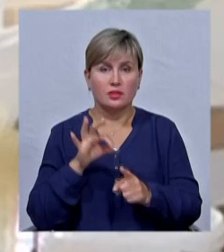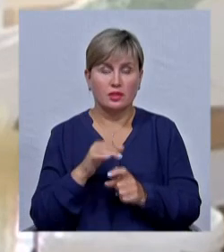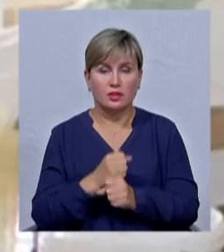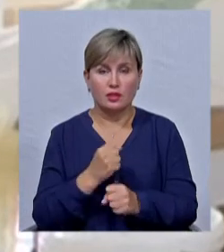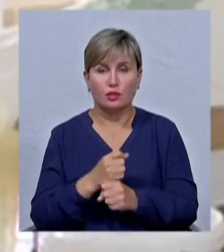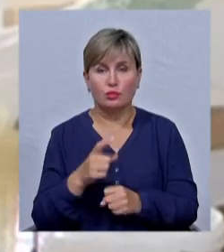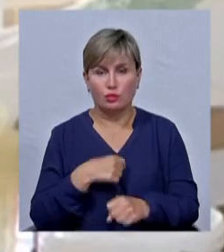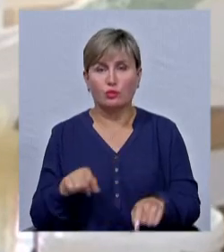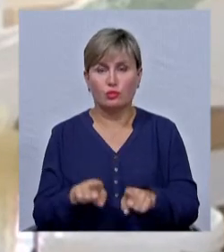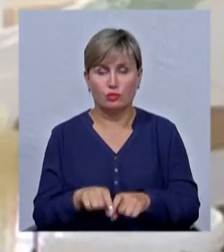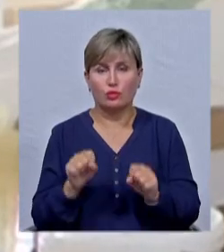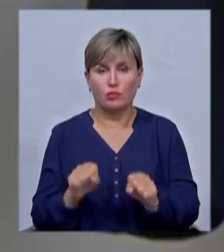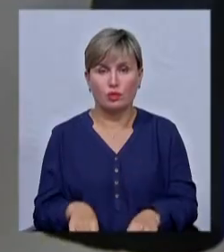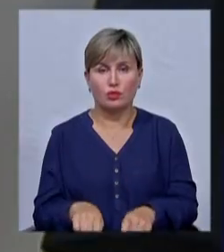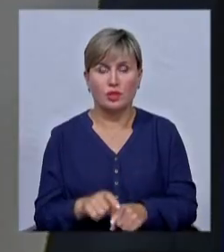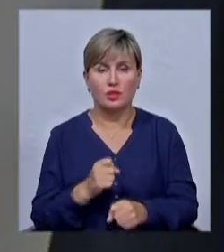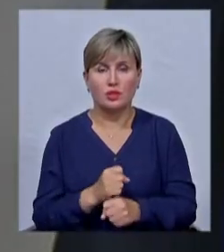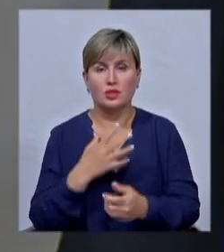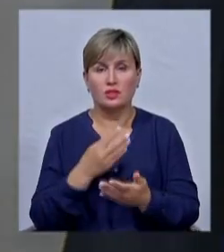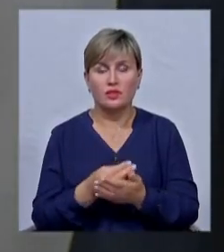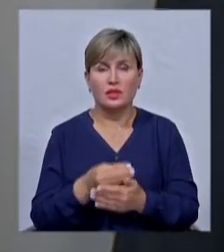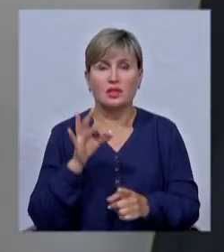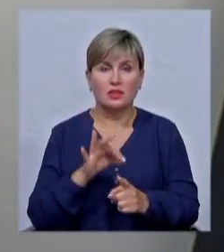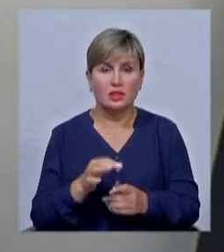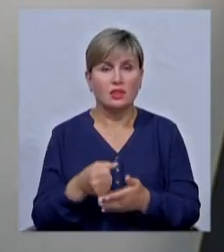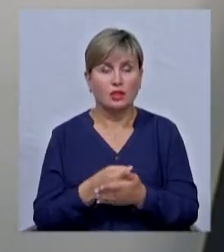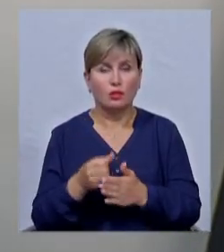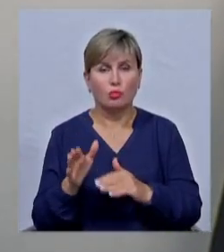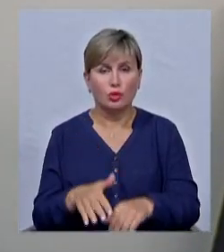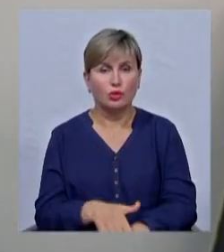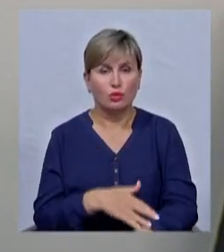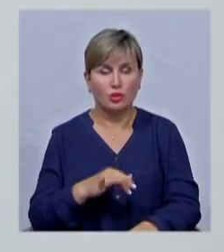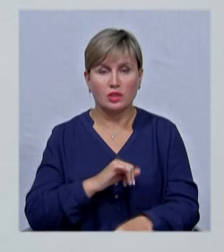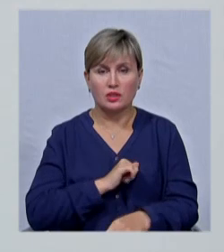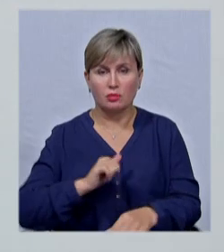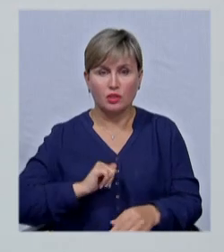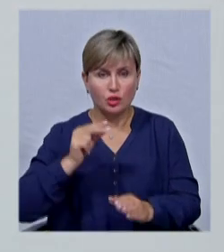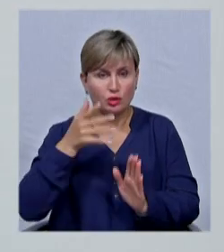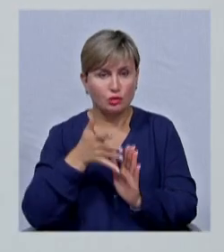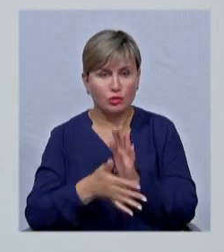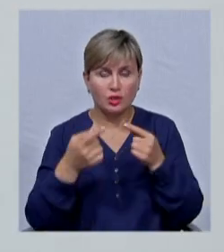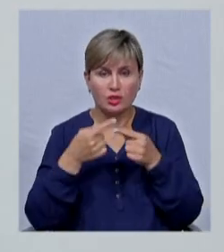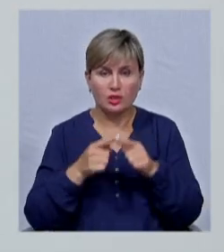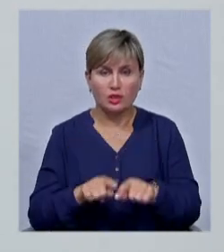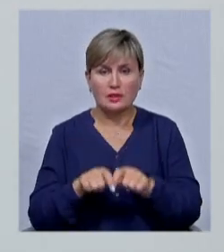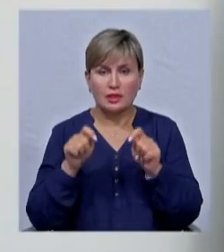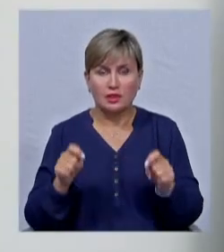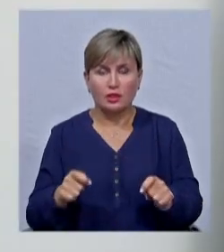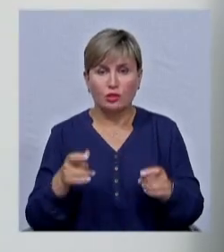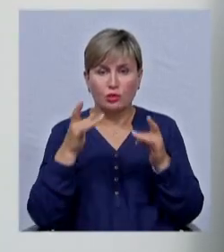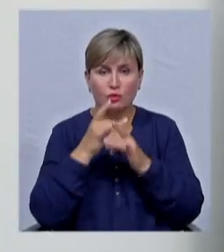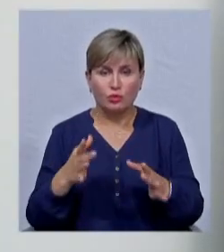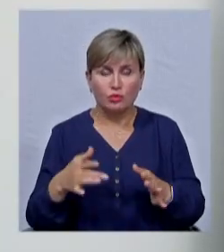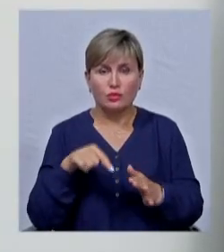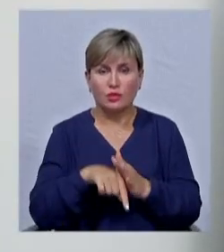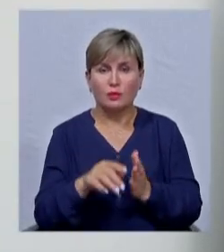что я тоже так сделаю свои цели скульптор добился после долгого и самостоятельного изучения технологии создания культур его